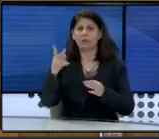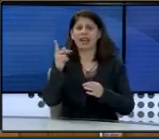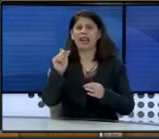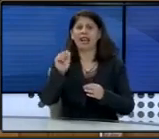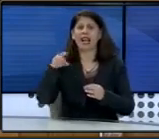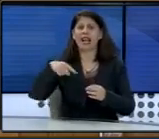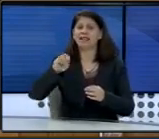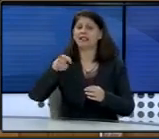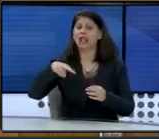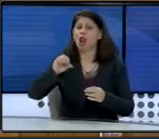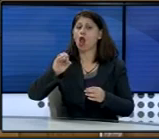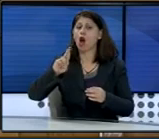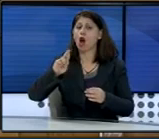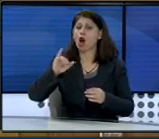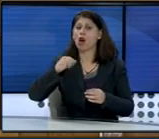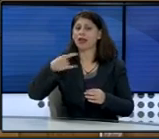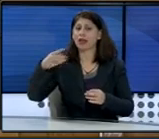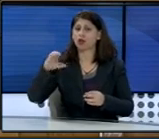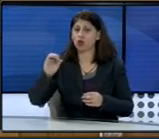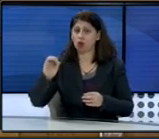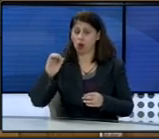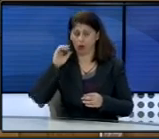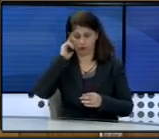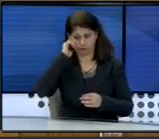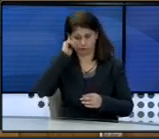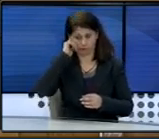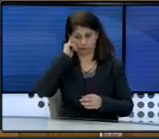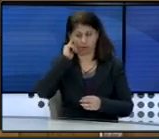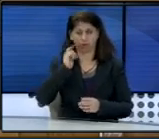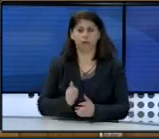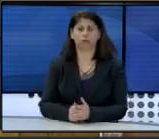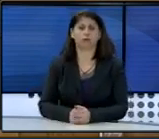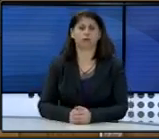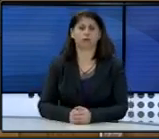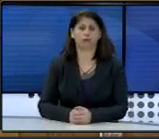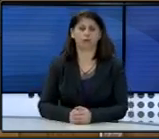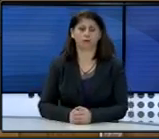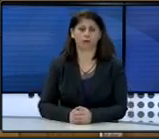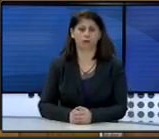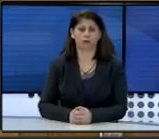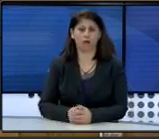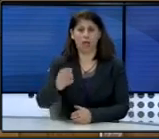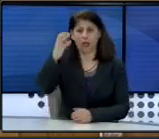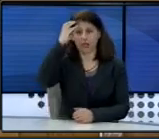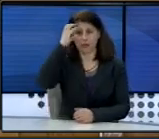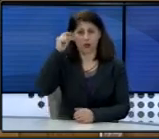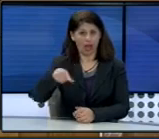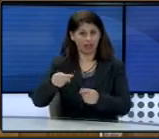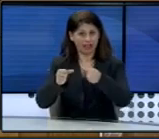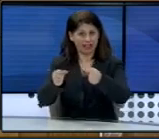Καστελόριζο. Και σας θυμίζω, κύριε Μητσοτάκη, πως εν μέσω αυτής της